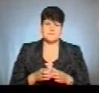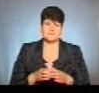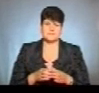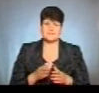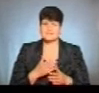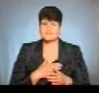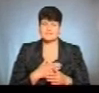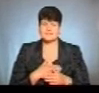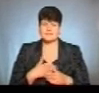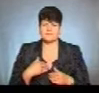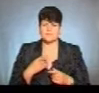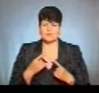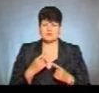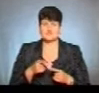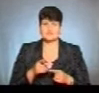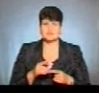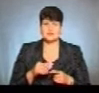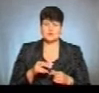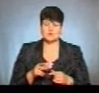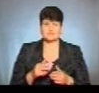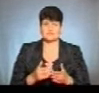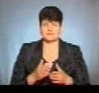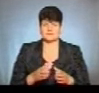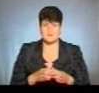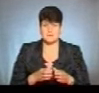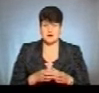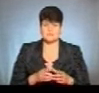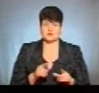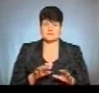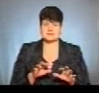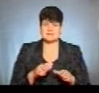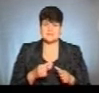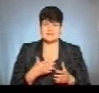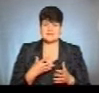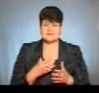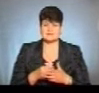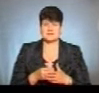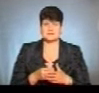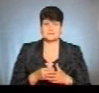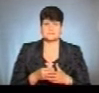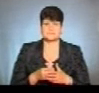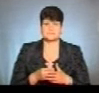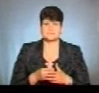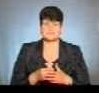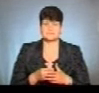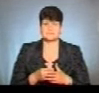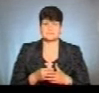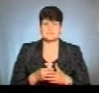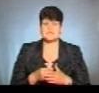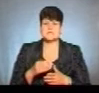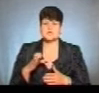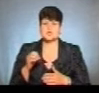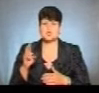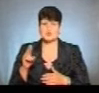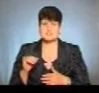не афішують, що вони йдуть від цієї політичної сили, щоб забрати свій негативний політичний шлейф. Все-таки соціологи